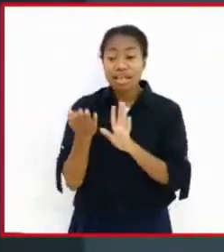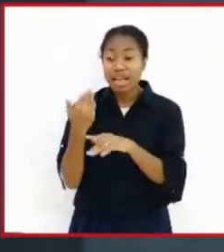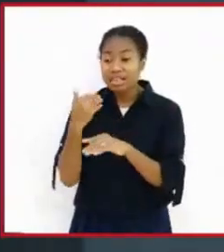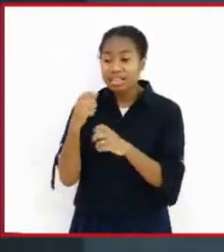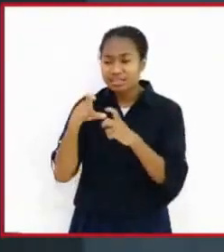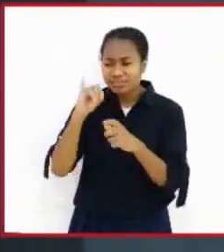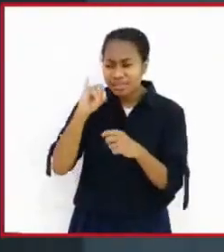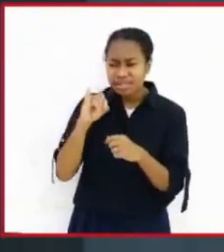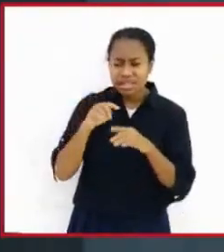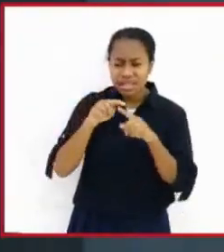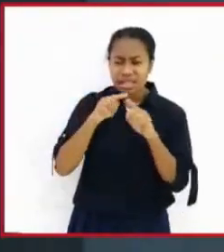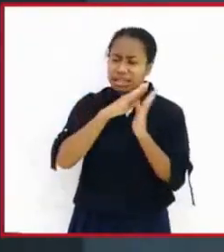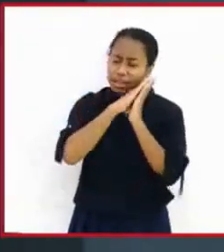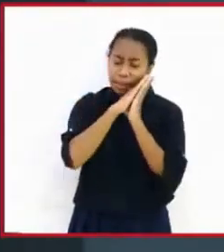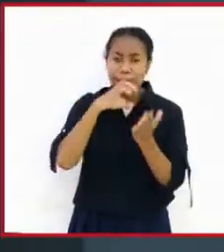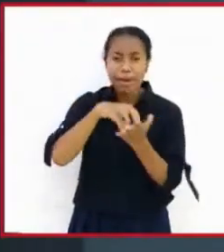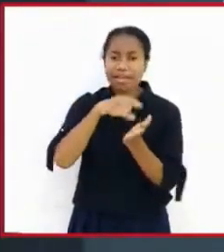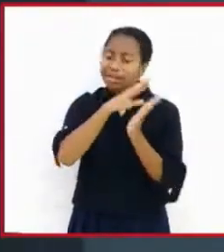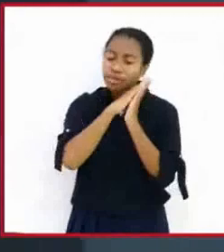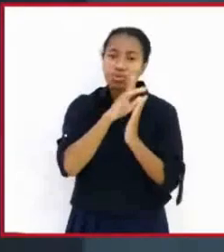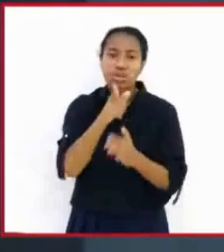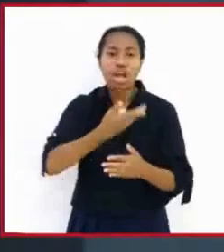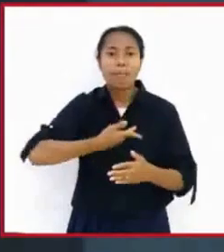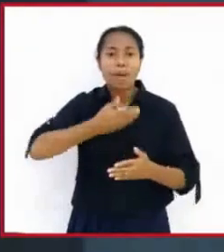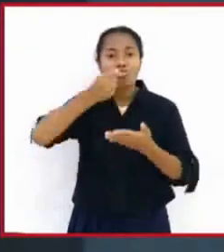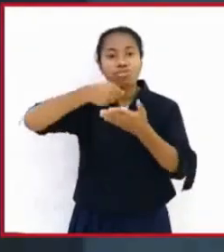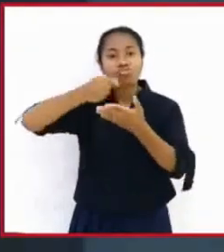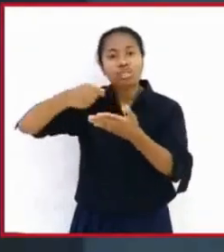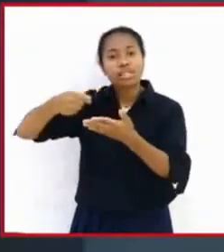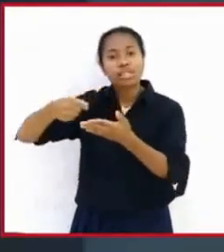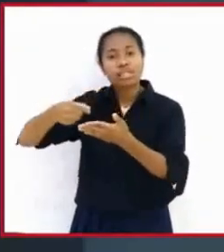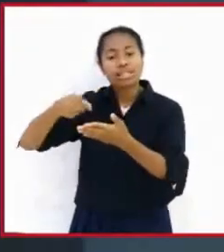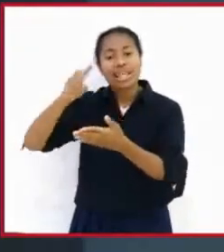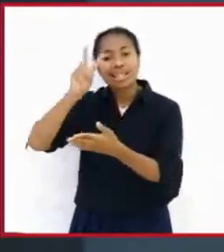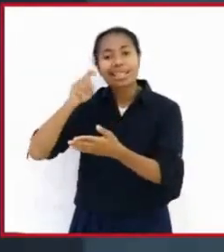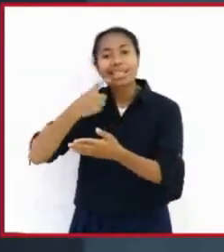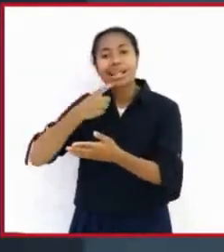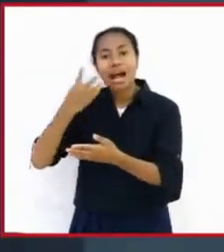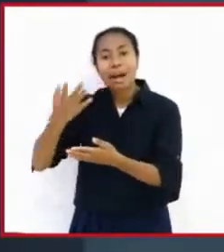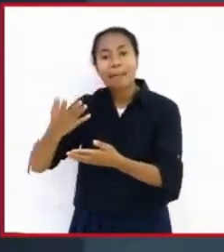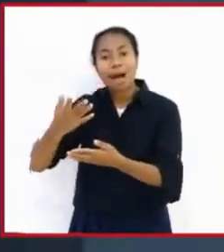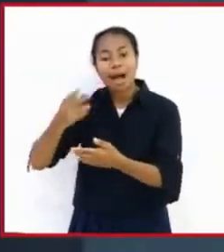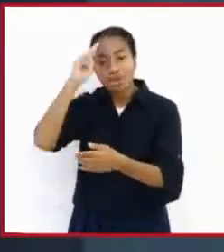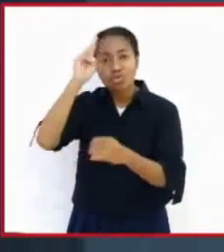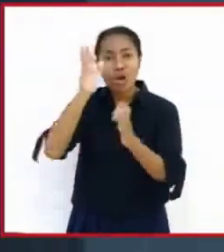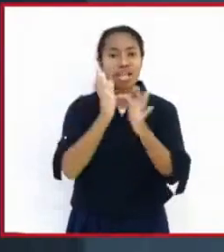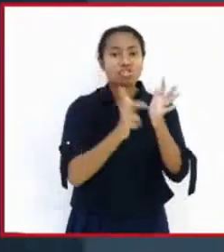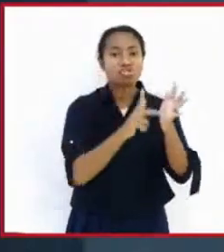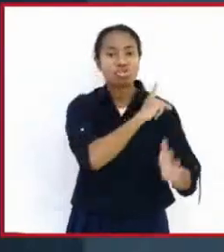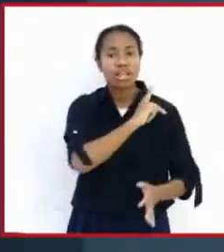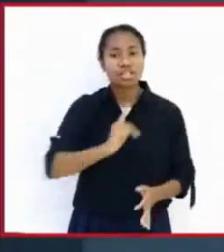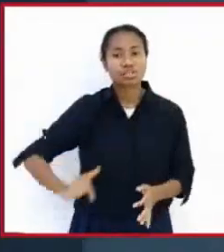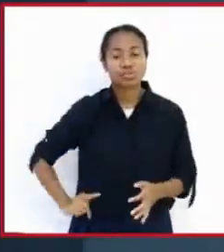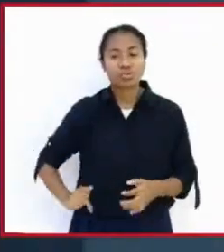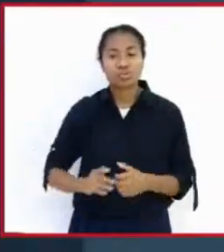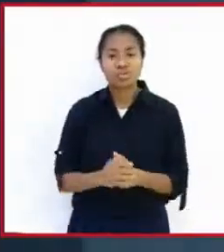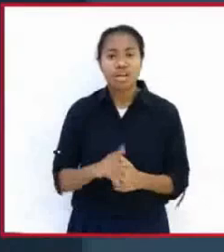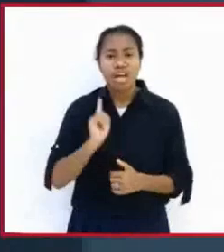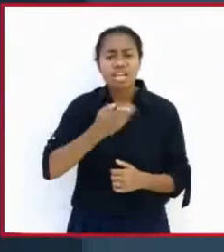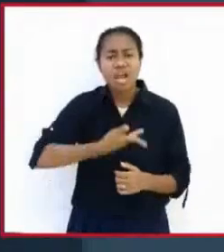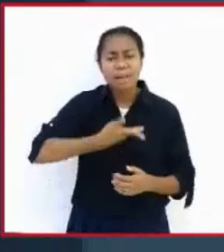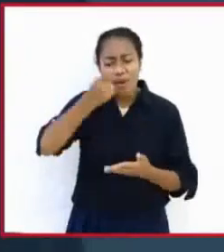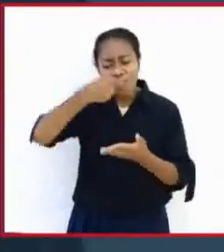dia mulai menulis tentang Hai Yesus Kristus dia boleh menulis untuk